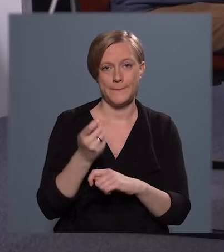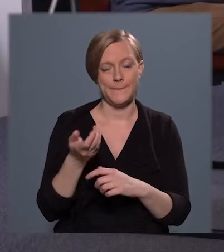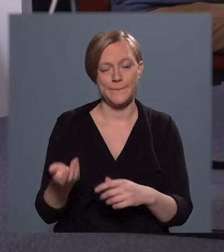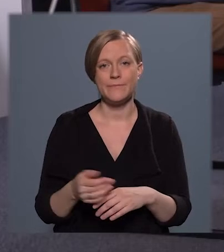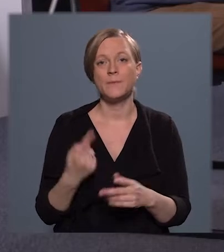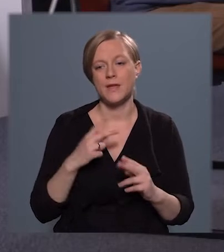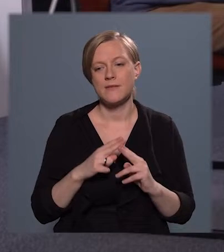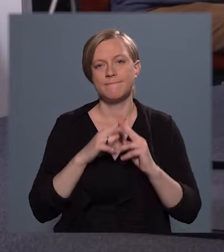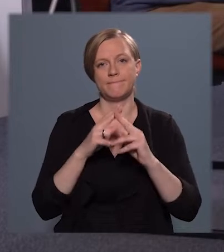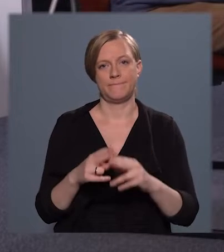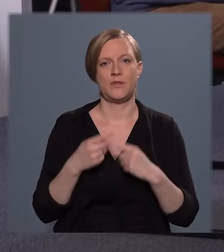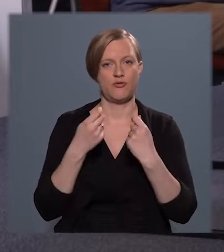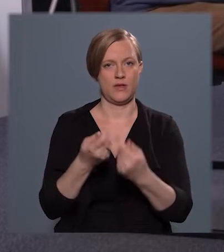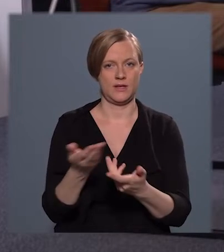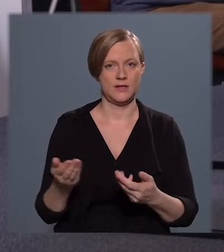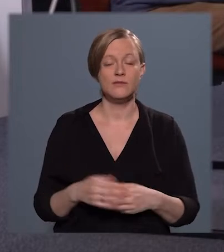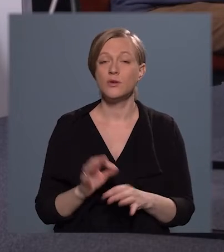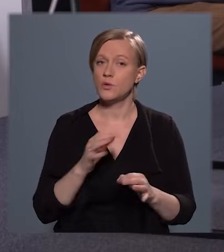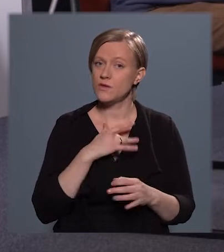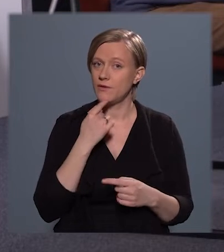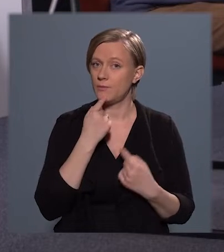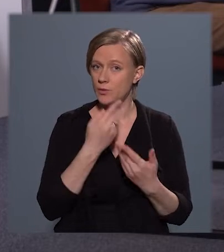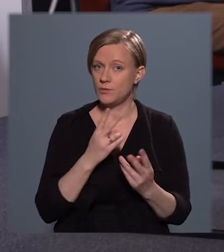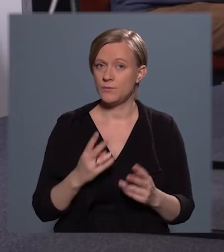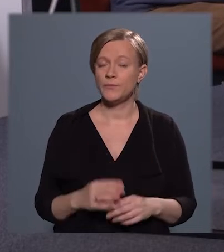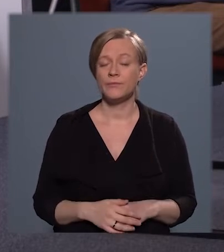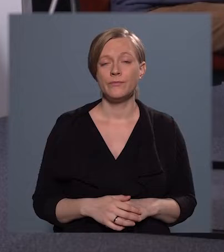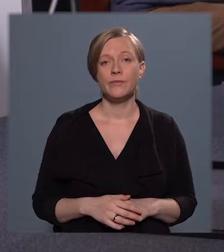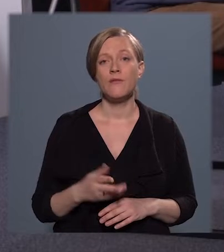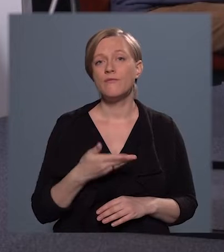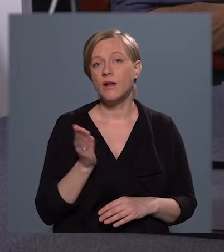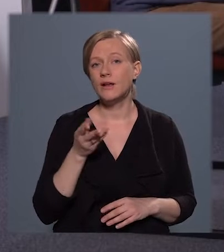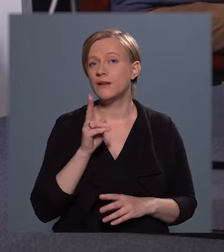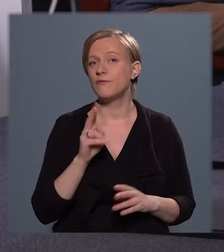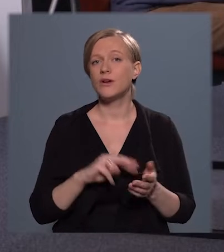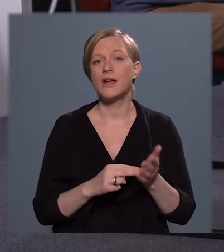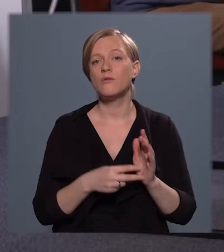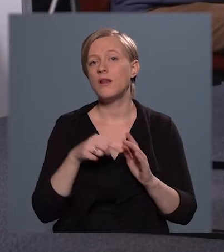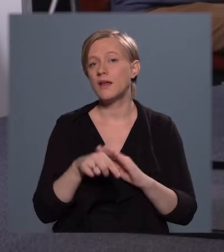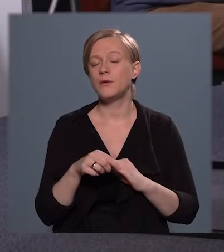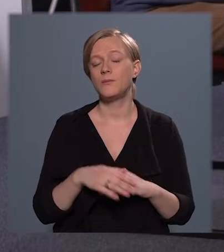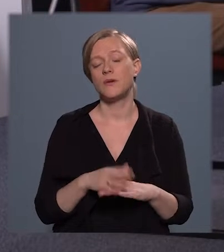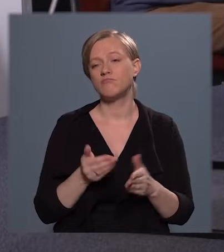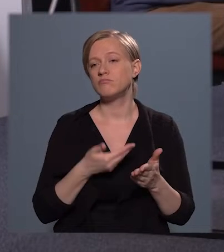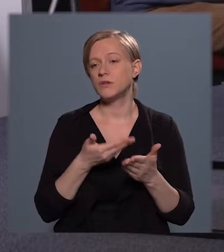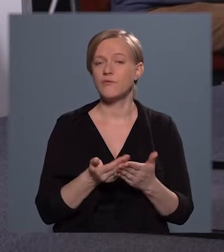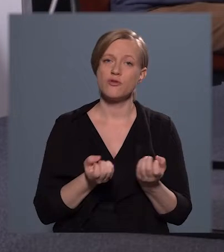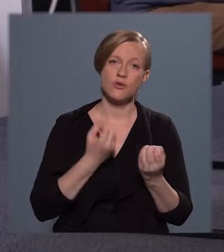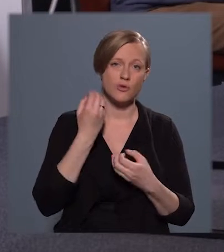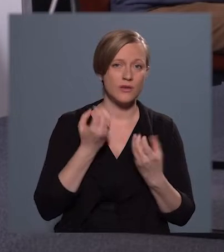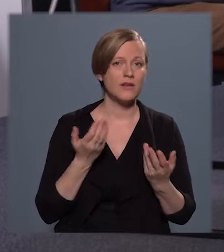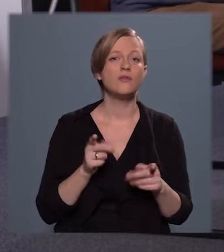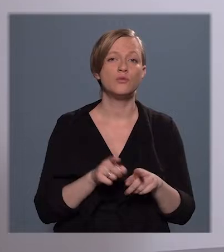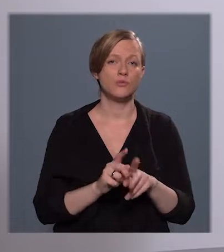ehhez nyújtunk segítséget. Jó szívvel mondom azt, hogy ha van valakinek a kerületben javaslata, ötlete,